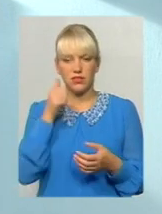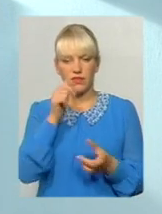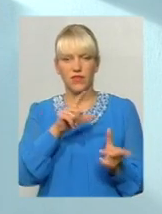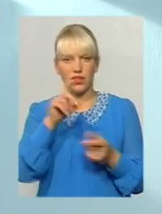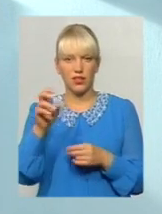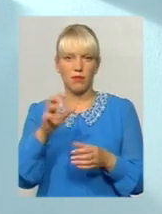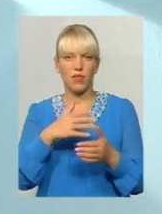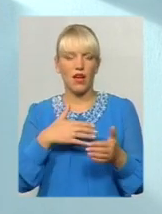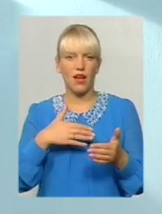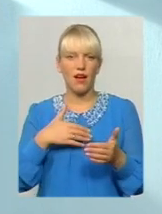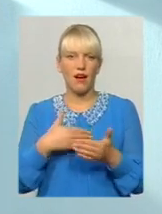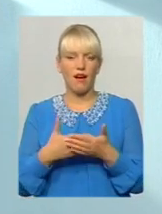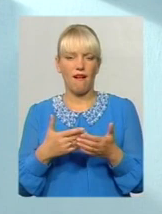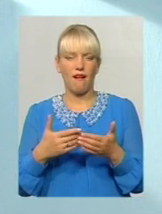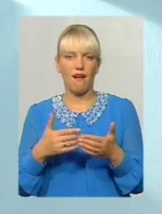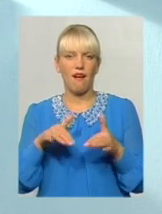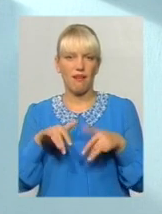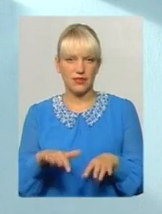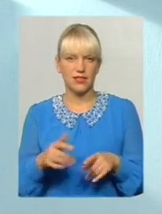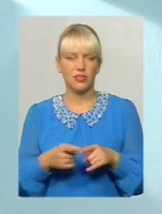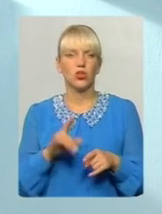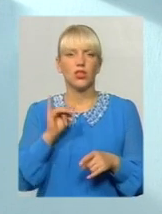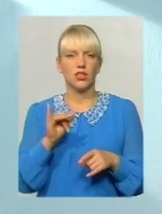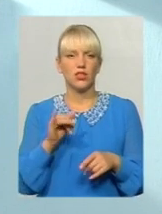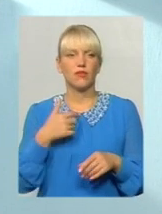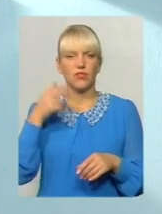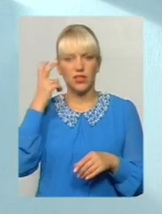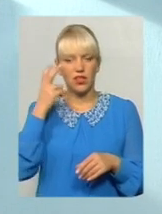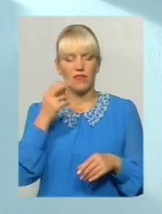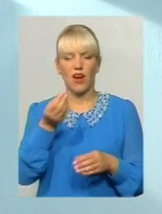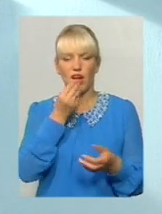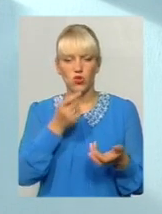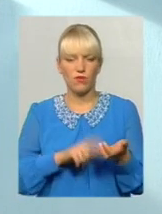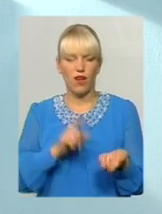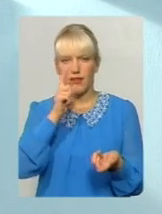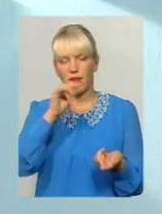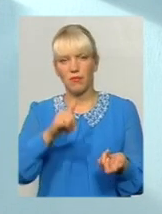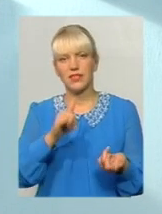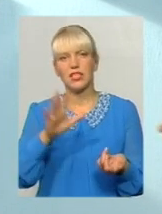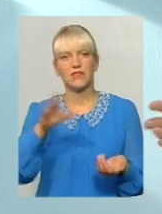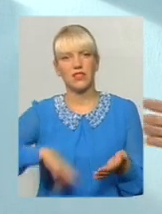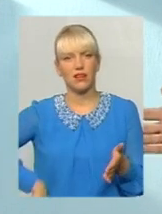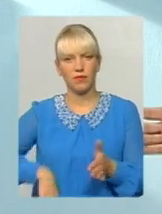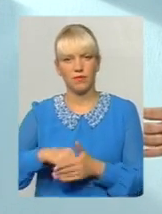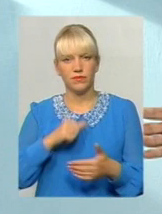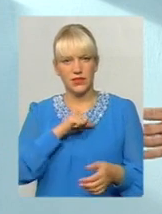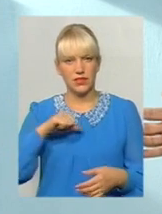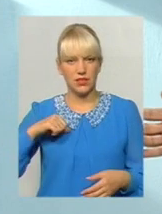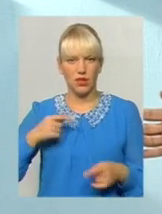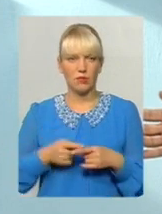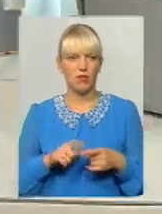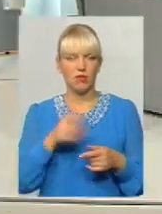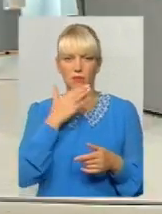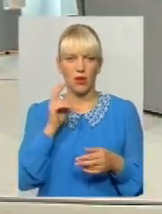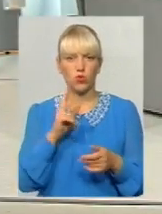акцію в Київ, ми виїжджаємо, да, ми все повністю, харчування, бензин, все за свій рахунок. У нас немає ніякого централізованого там